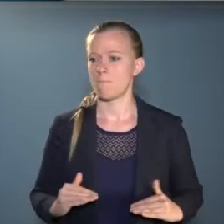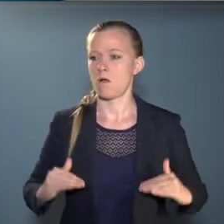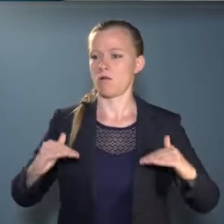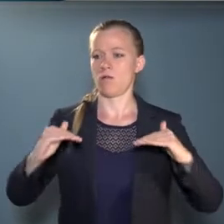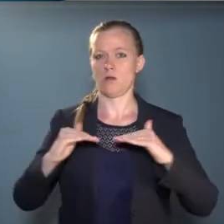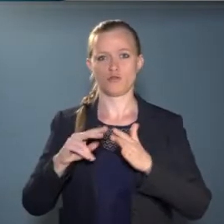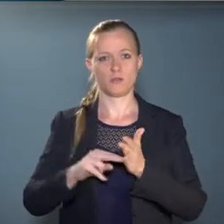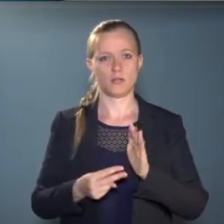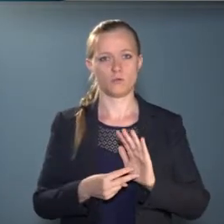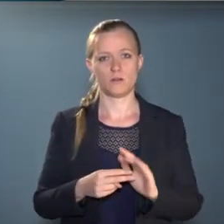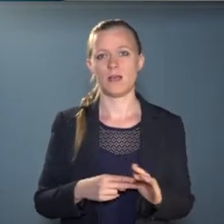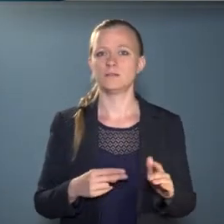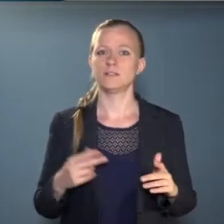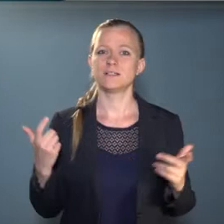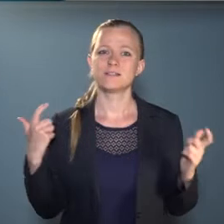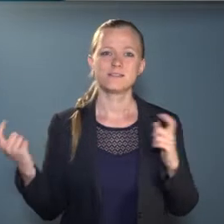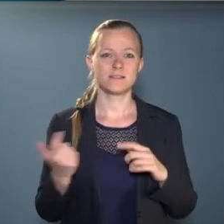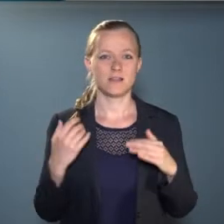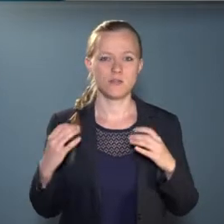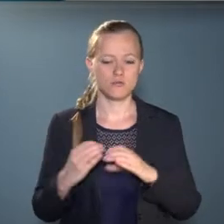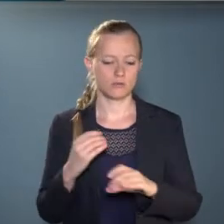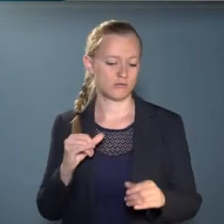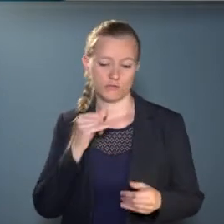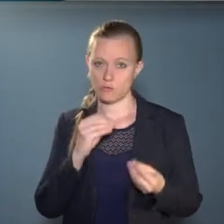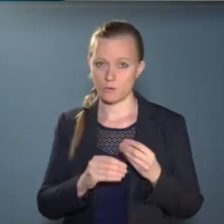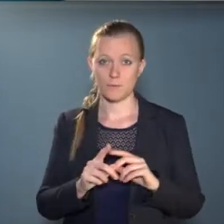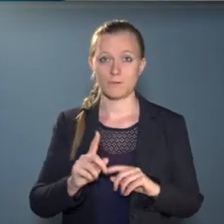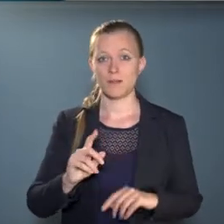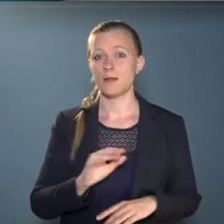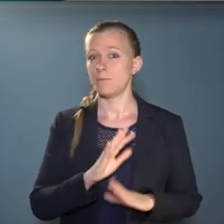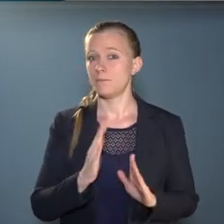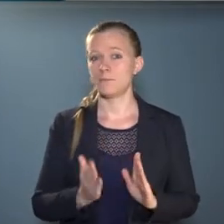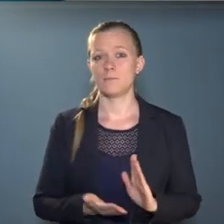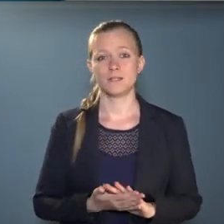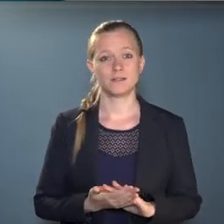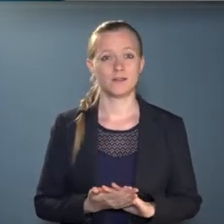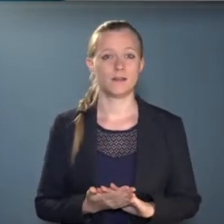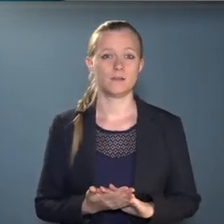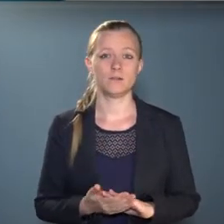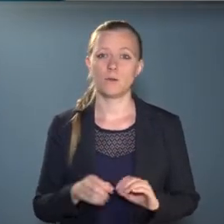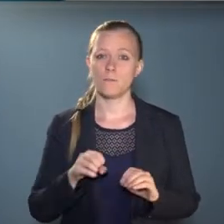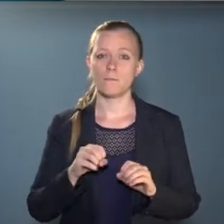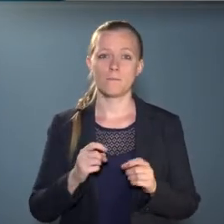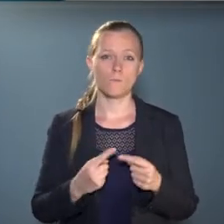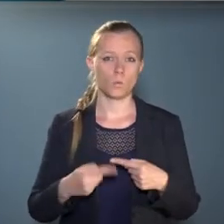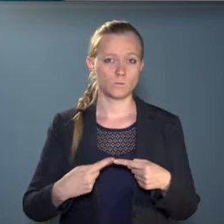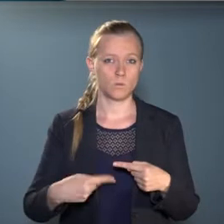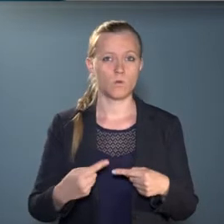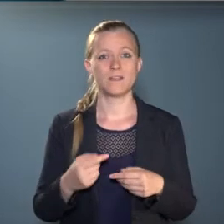kerület a szélcsatornában, ezzel nincs gond. Ugyanakkor, mint minden motornak, így a